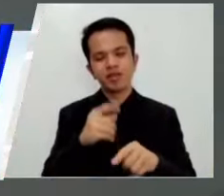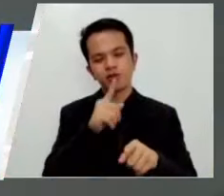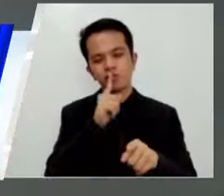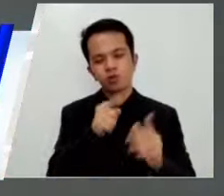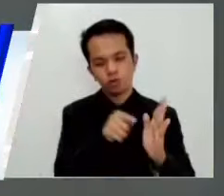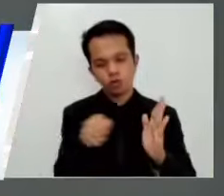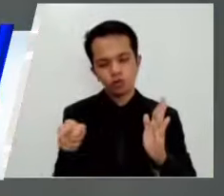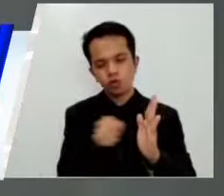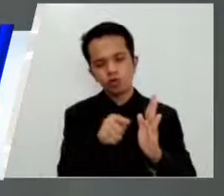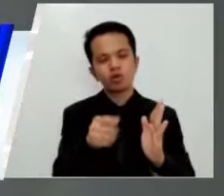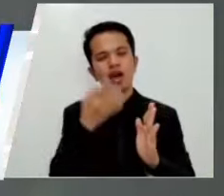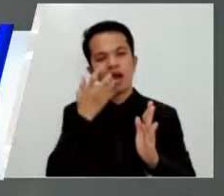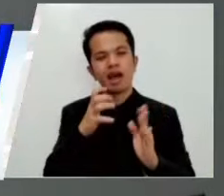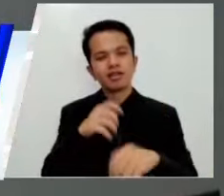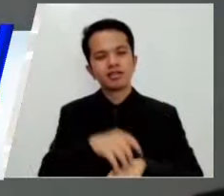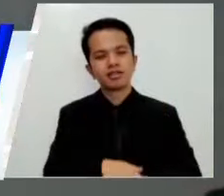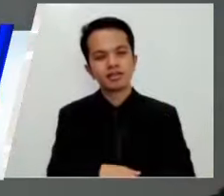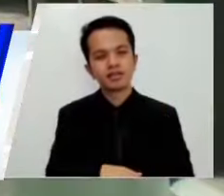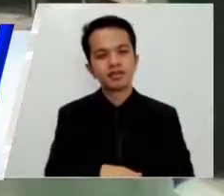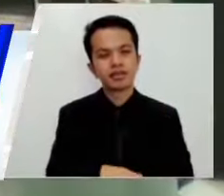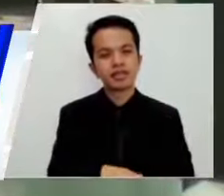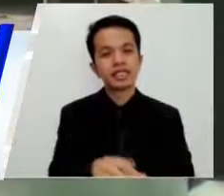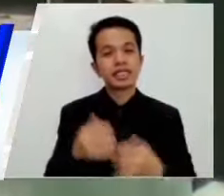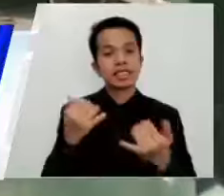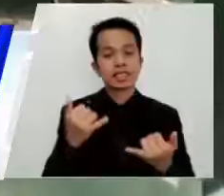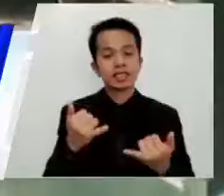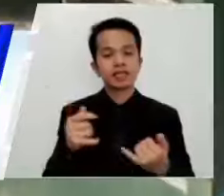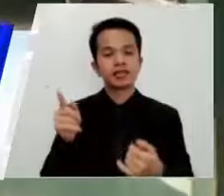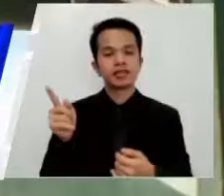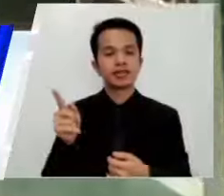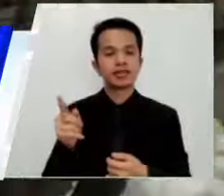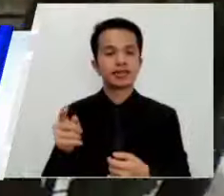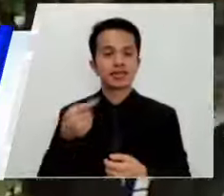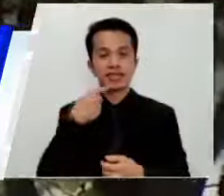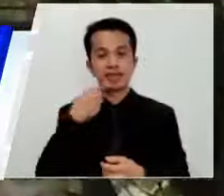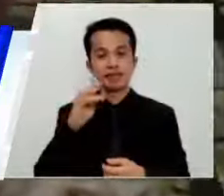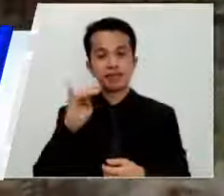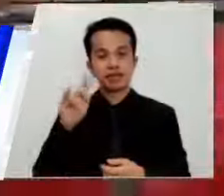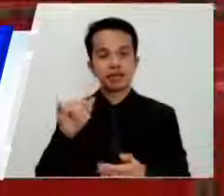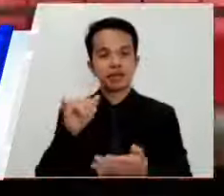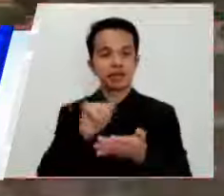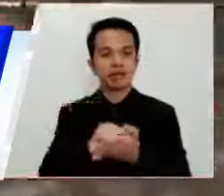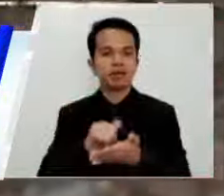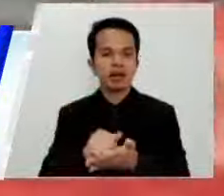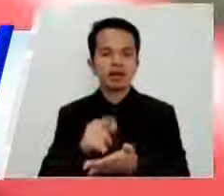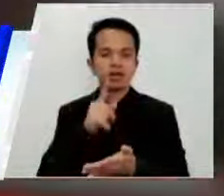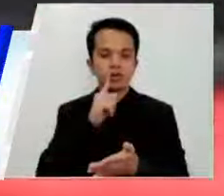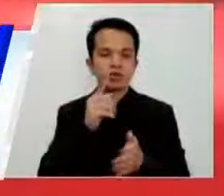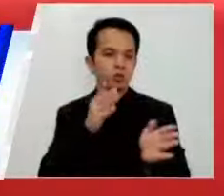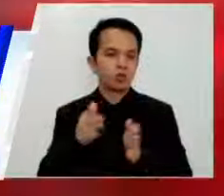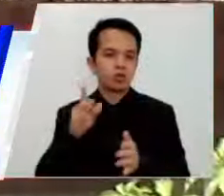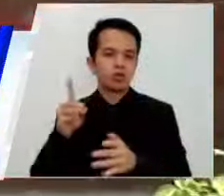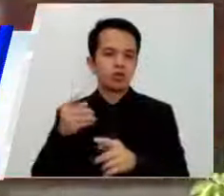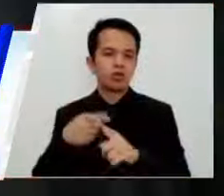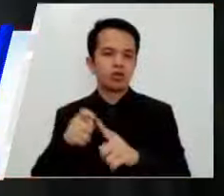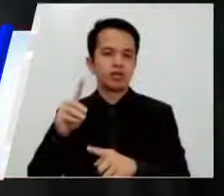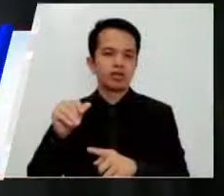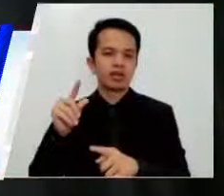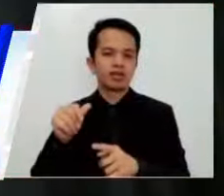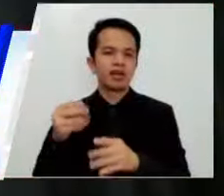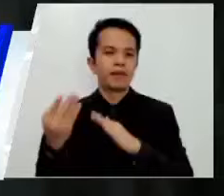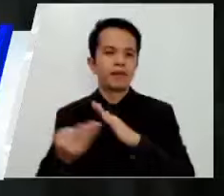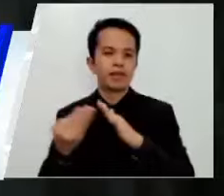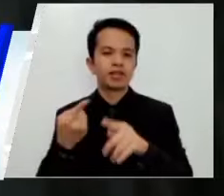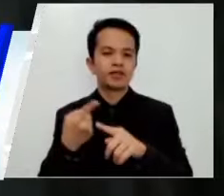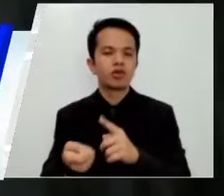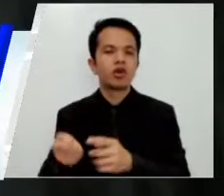estudyante. Sabi ni Makati Mayor Abby Binay, data-driven ang adjusted class hours na nakabase sa pag-aaral